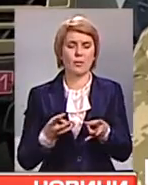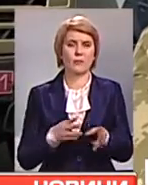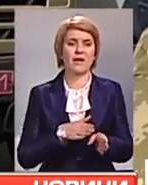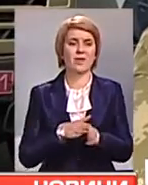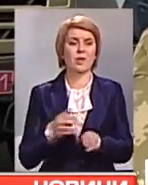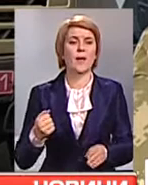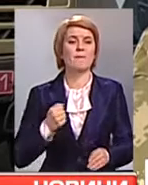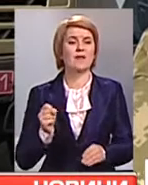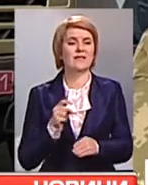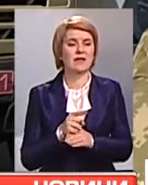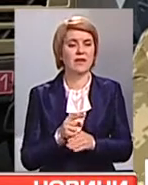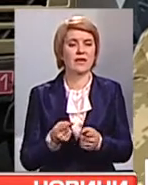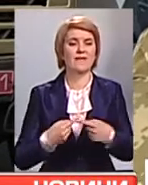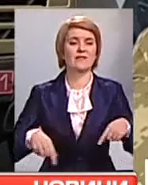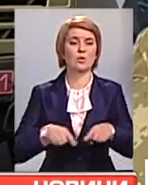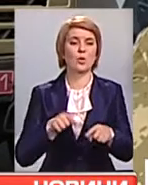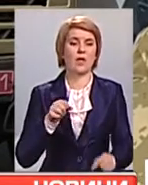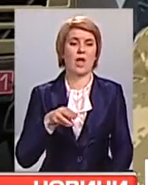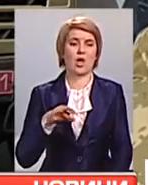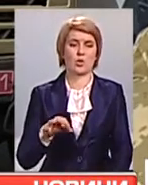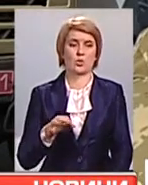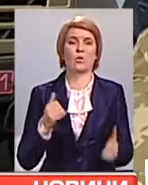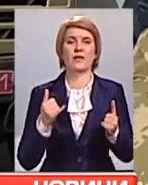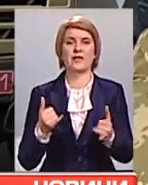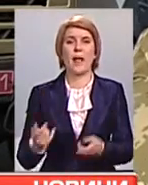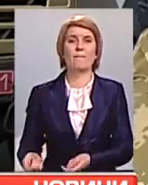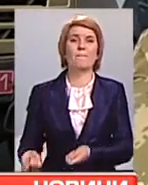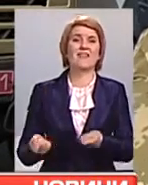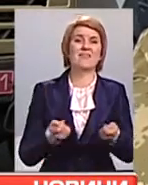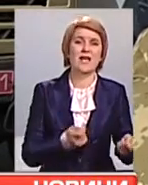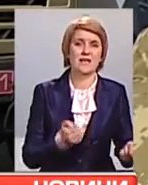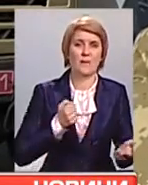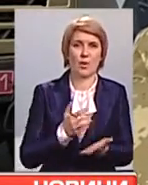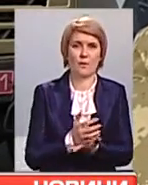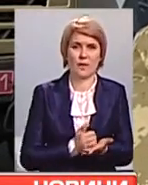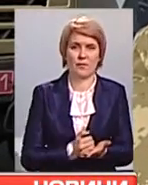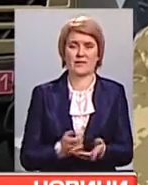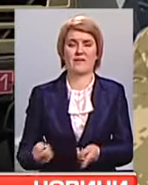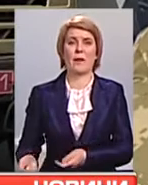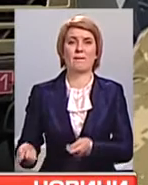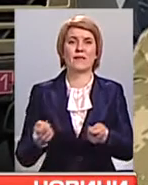бойових завдань в зоні АТО, для підвезення боєприпасів, для підвезення